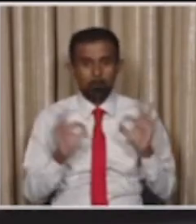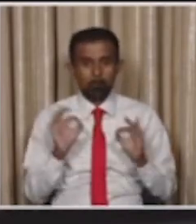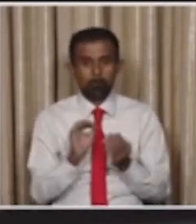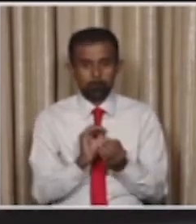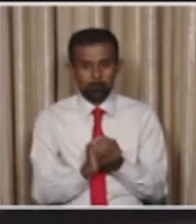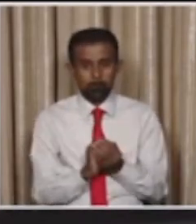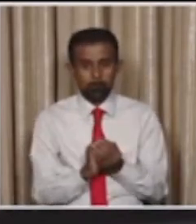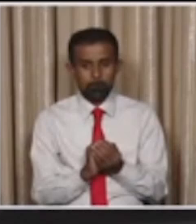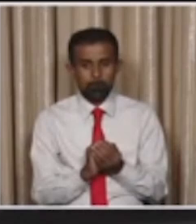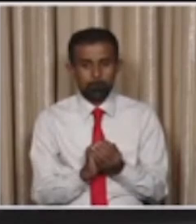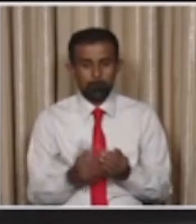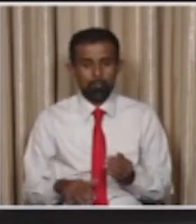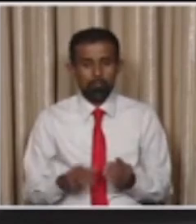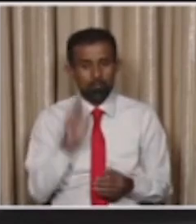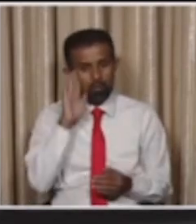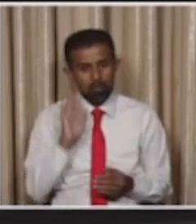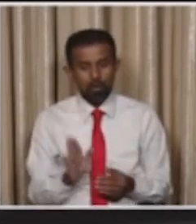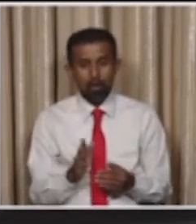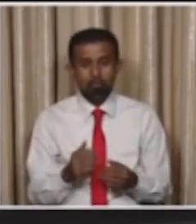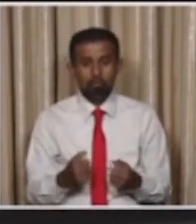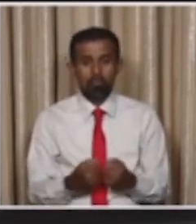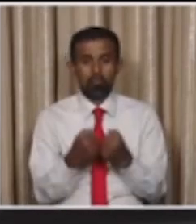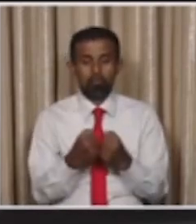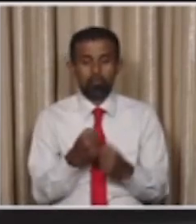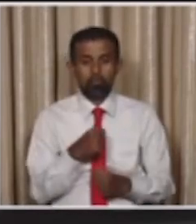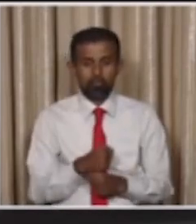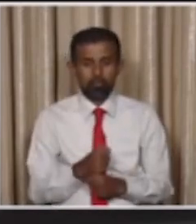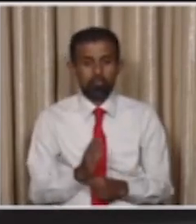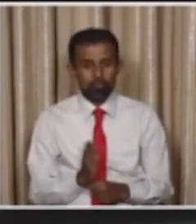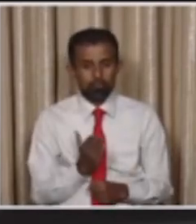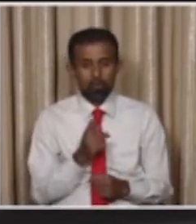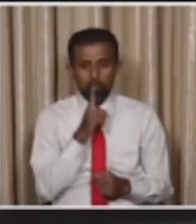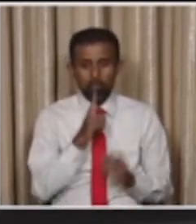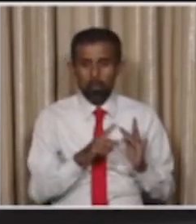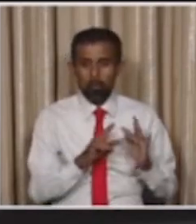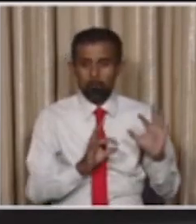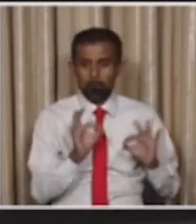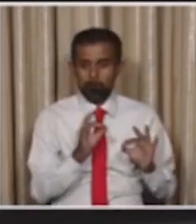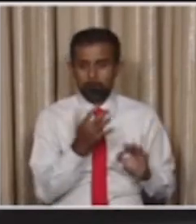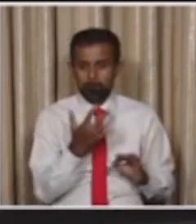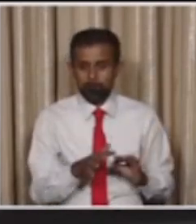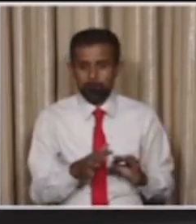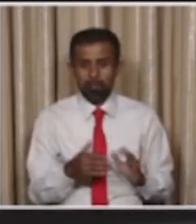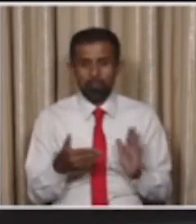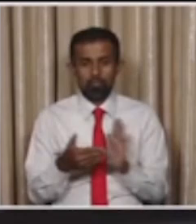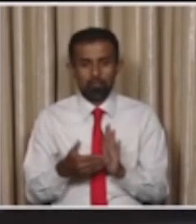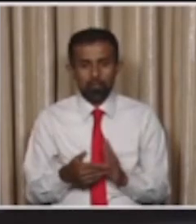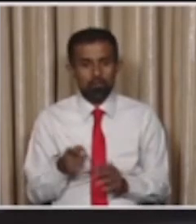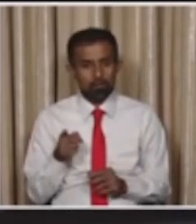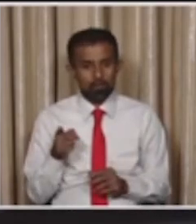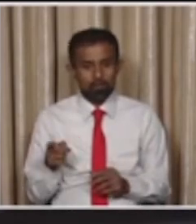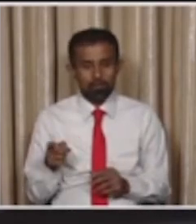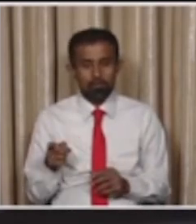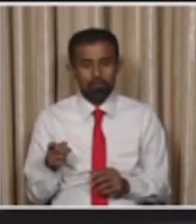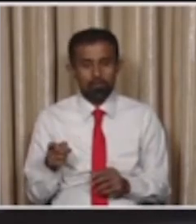අපේ ස්වාභාවික විපත් සඳහා රජය විසින් රක්ෂණයක් කරලා ඒ විපත් වලට